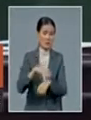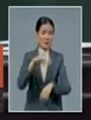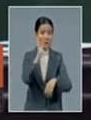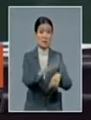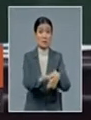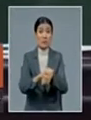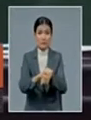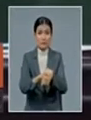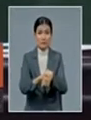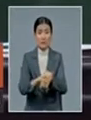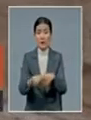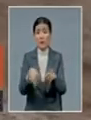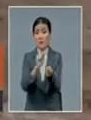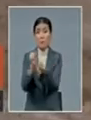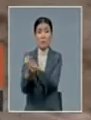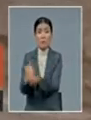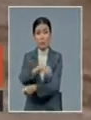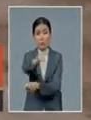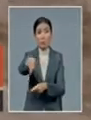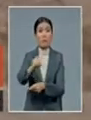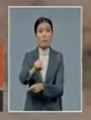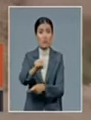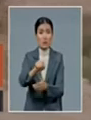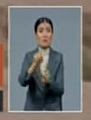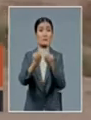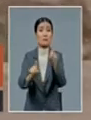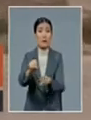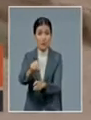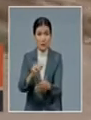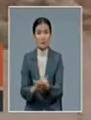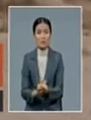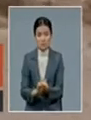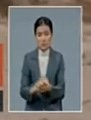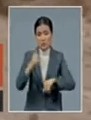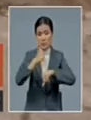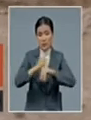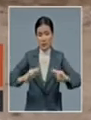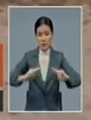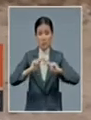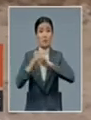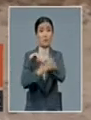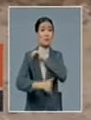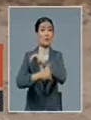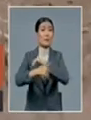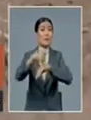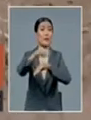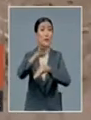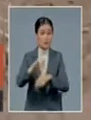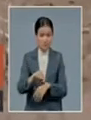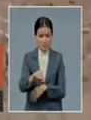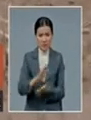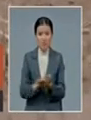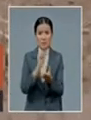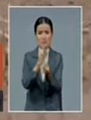านของนางสุสมาสวราชรัฐมนตรีต่างประเทศอินเดียแถลงข่าวเมื่อวานนี้กรณีพบร่างไร้วิญญาณของคนงาน